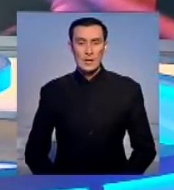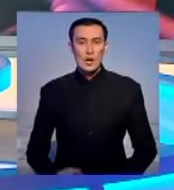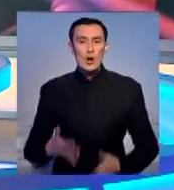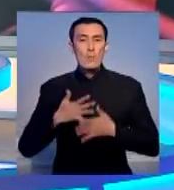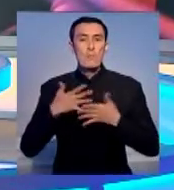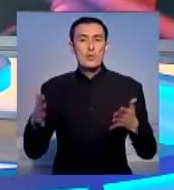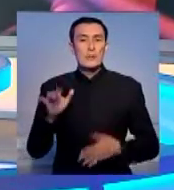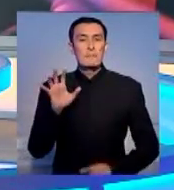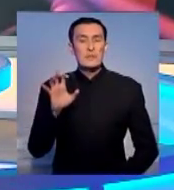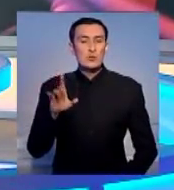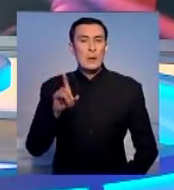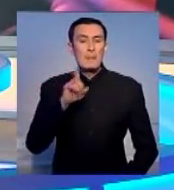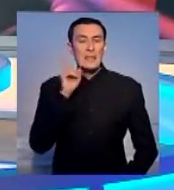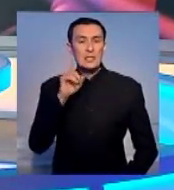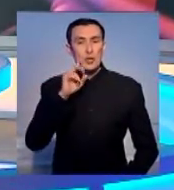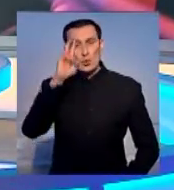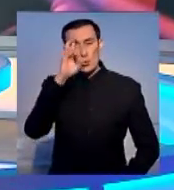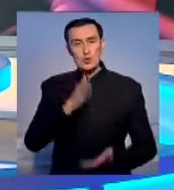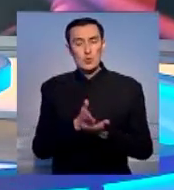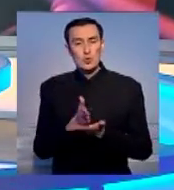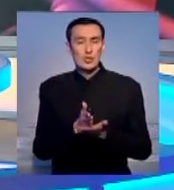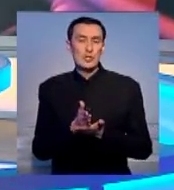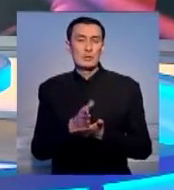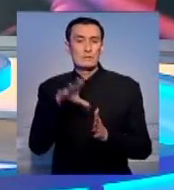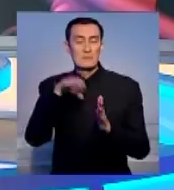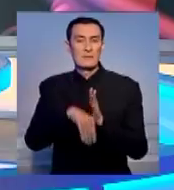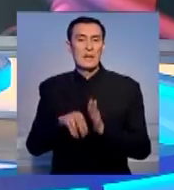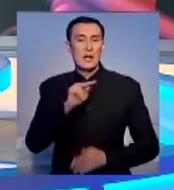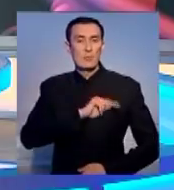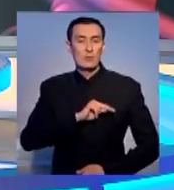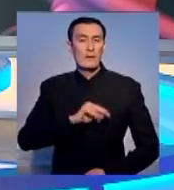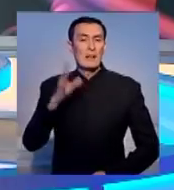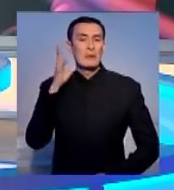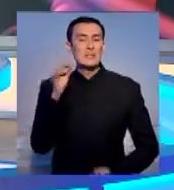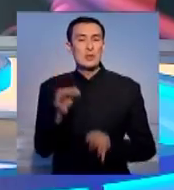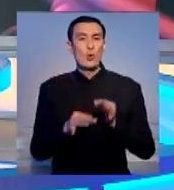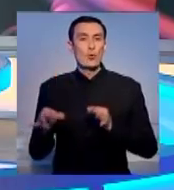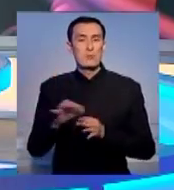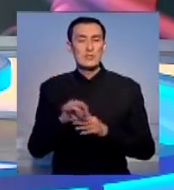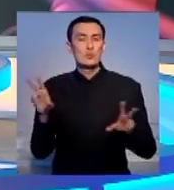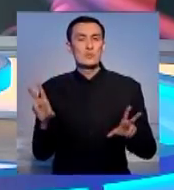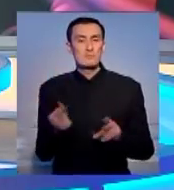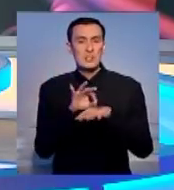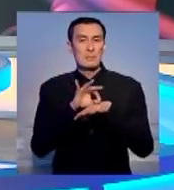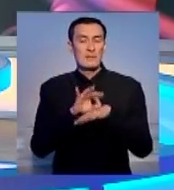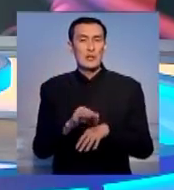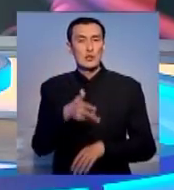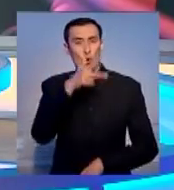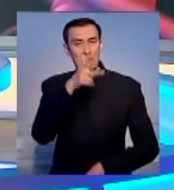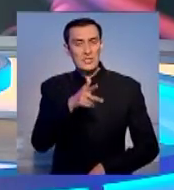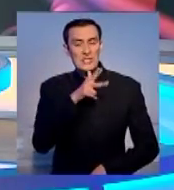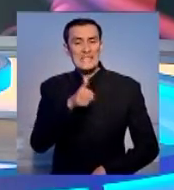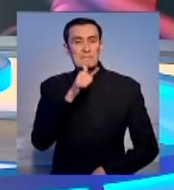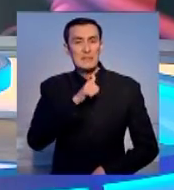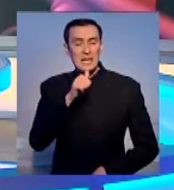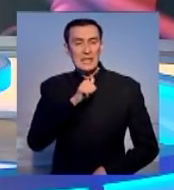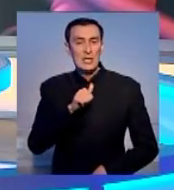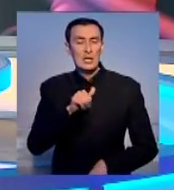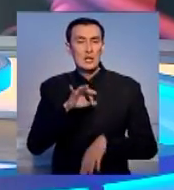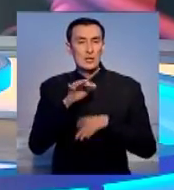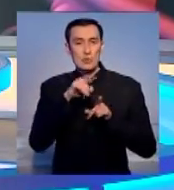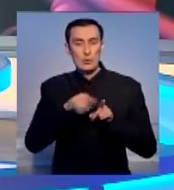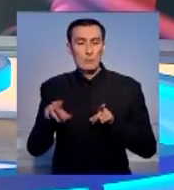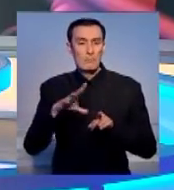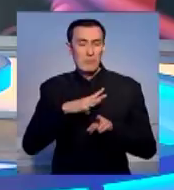Свыше 500 молодых госслужащих, принятых на работу за последние два года, в Алматинской области успешно прошли трехмесячный испытательный срок. Этот